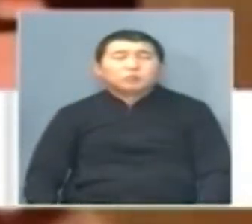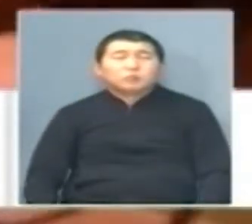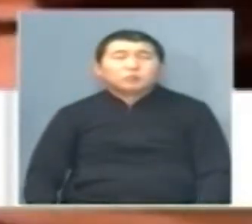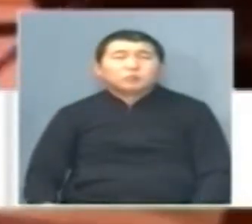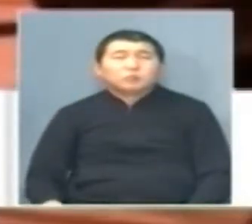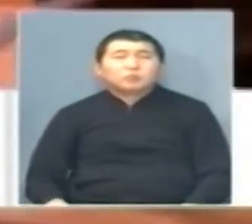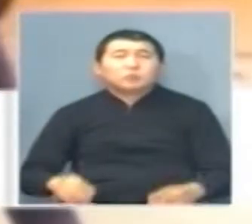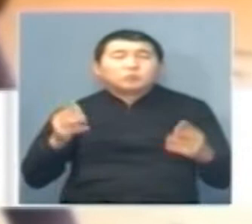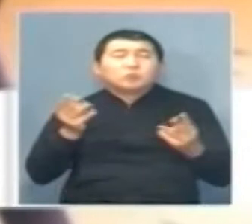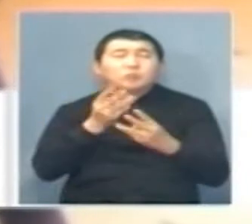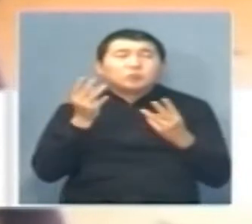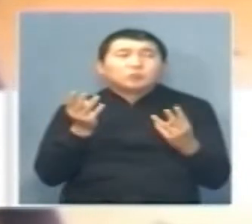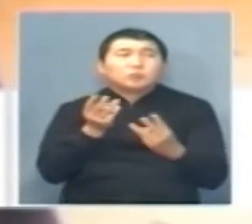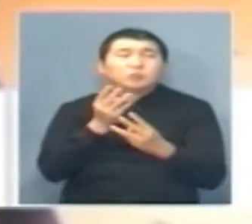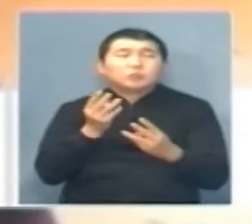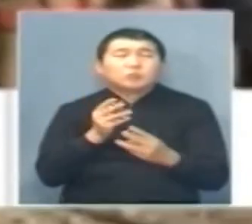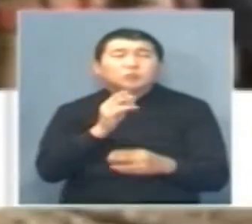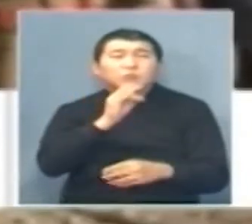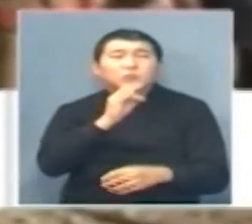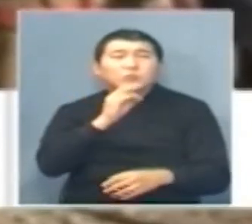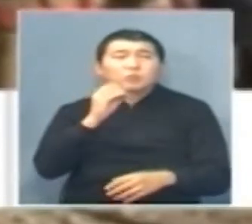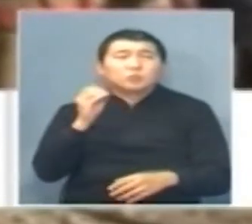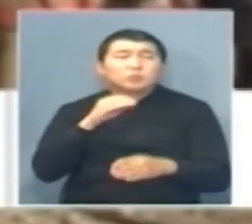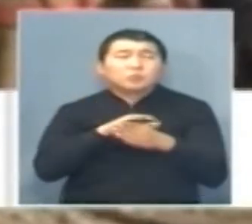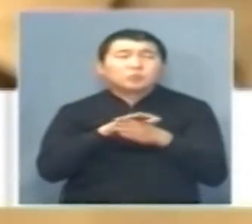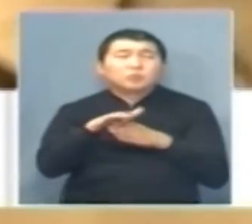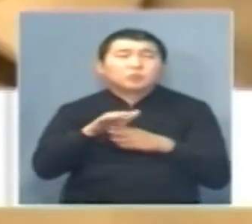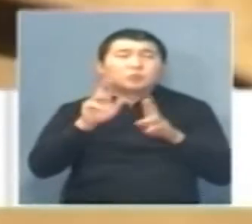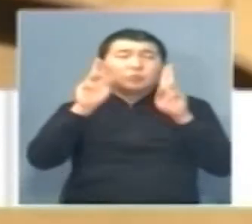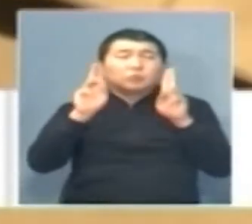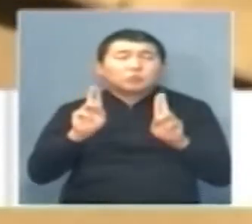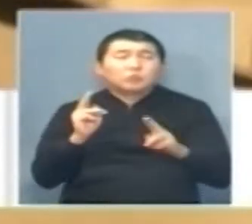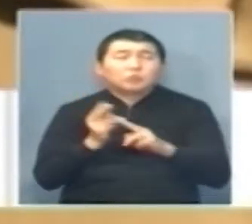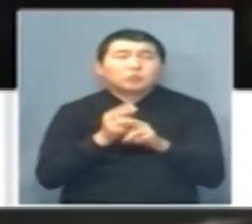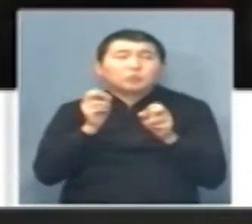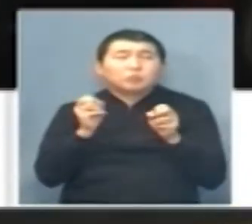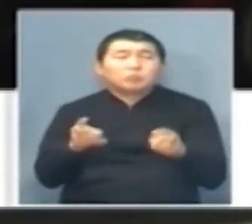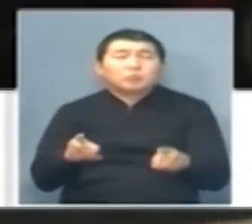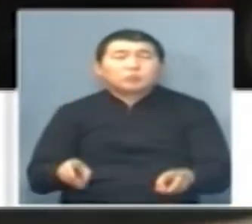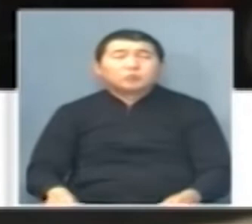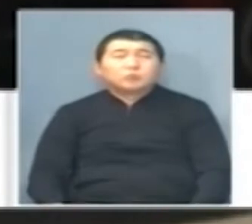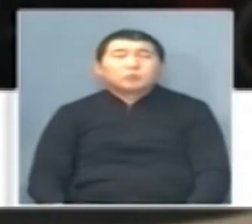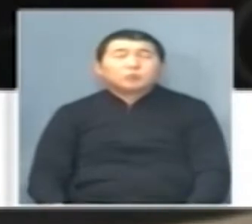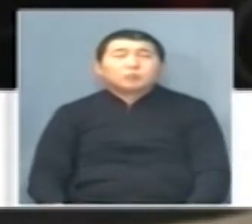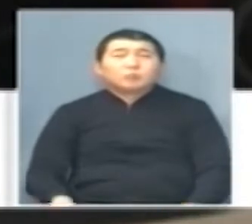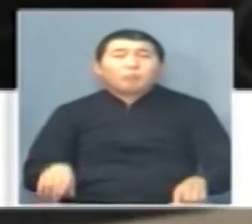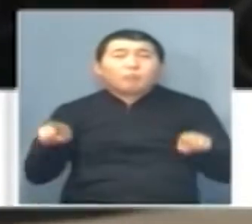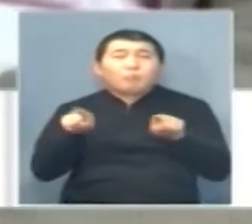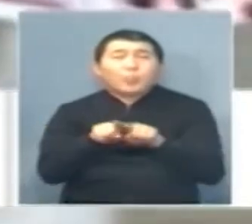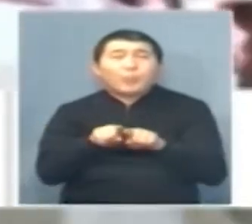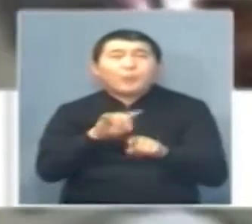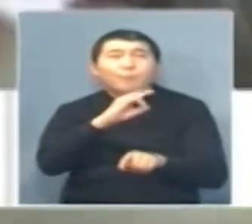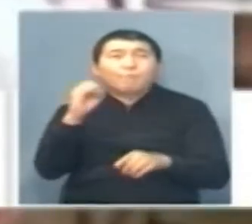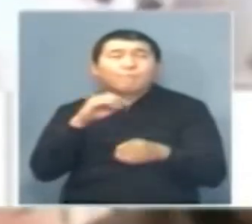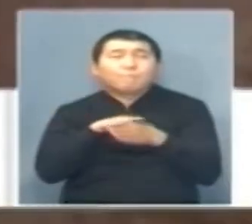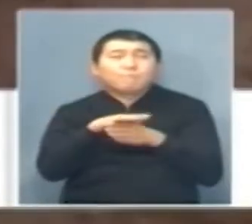неосторожное обращение с огнем, нарушение требований пожарной безопасности при установке и эксплуатации печей. Также распространено несоблюдение